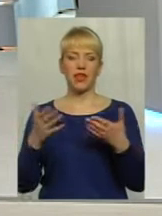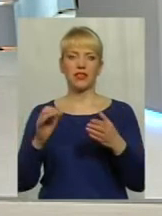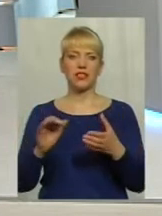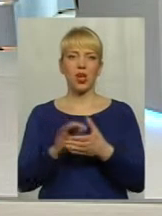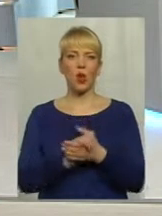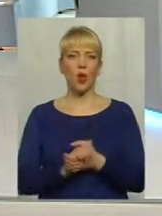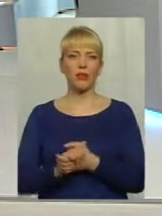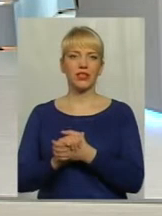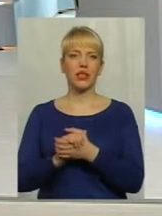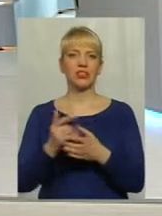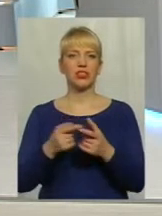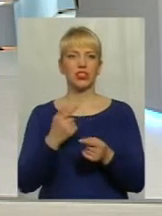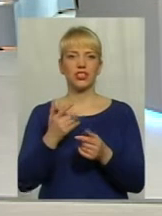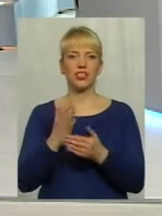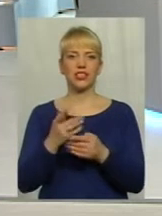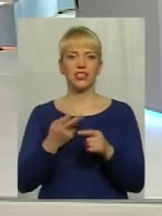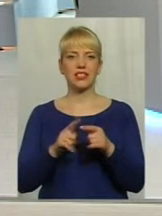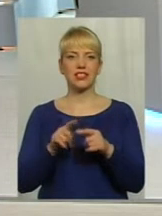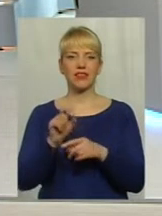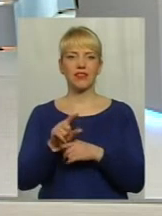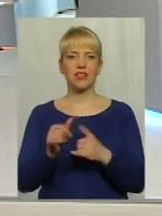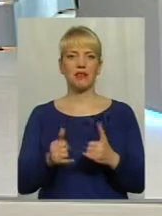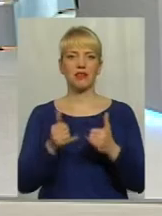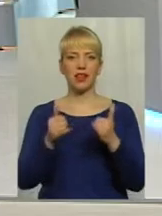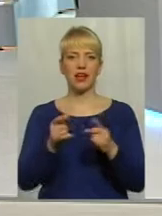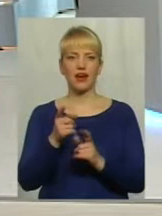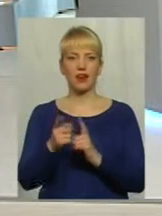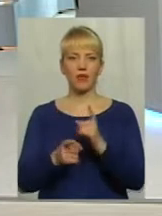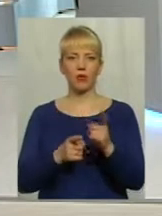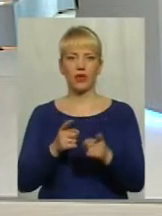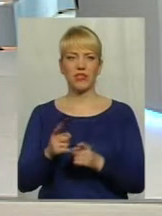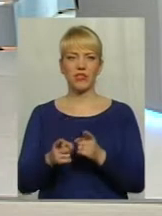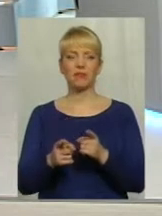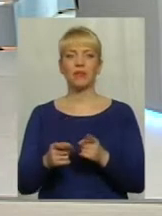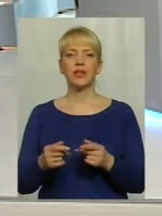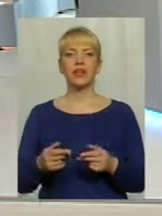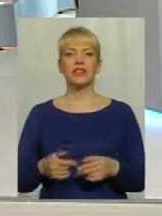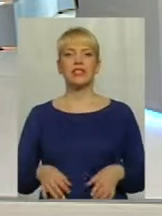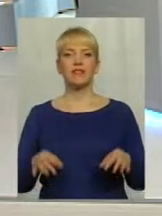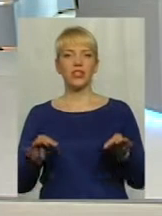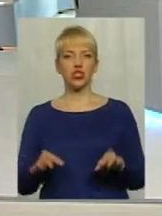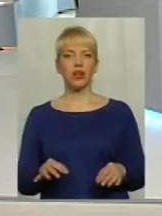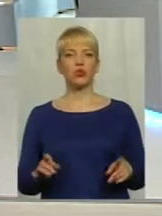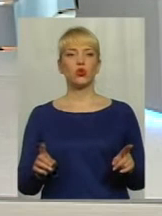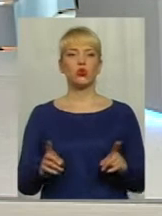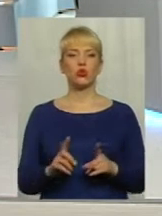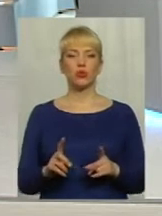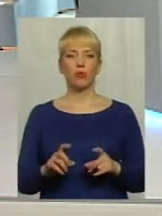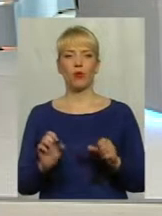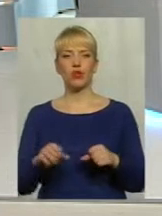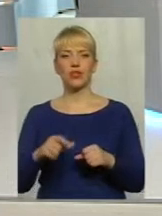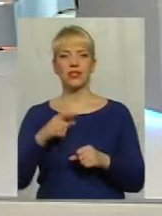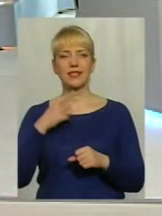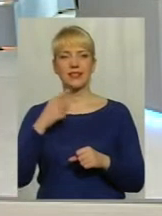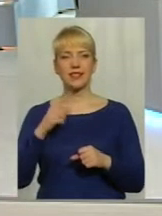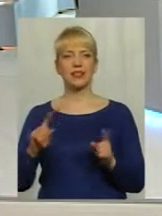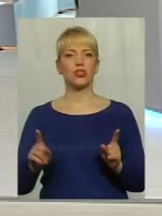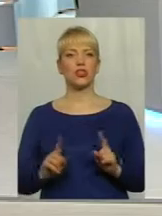завданням реформації на зараз, чи ні? Яка ваша думка? Ну, дивіться, звичайно, що, можна сказати, що